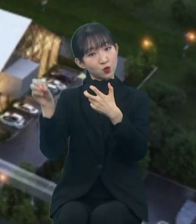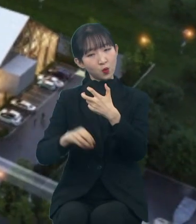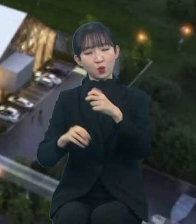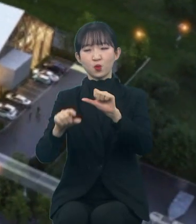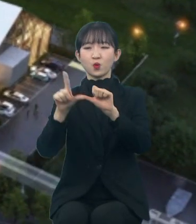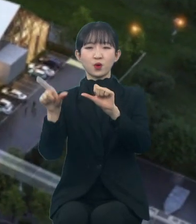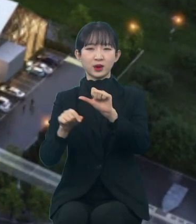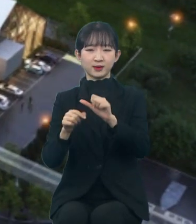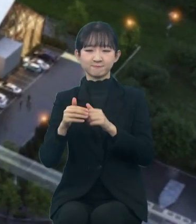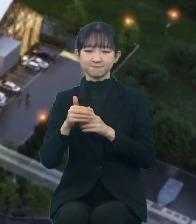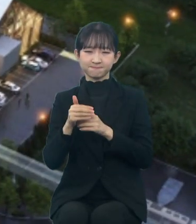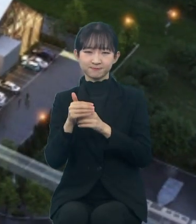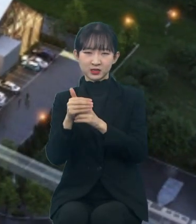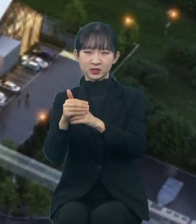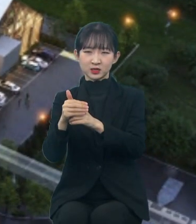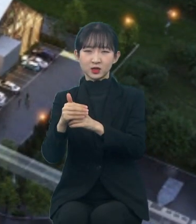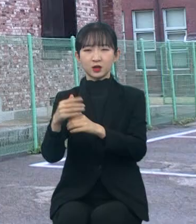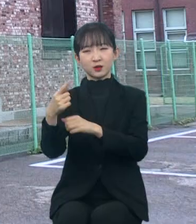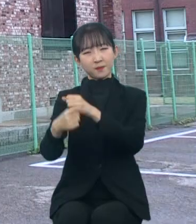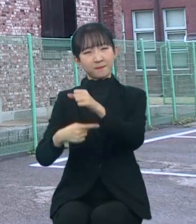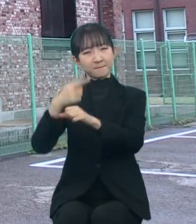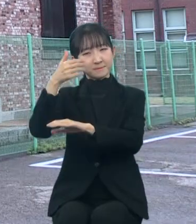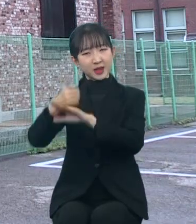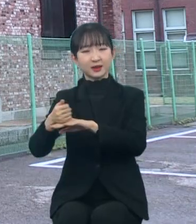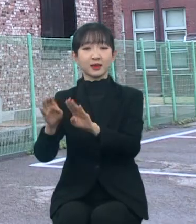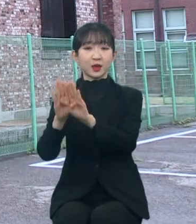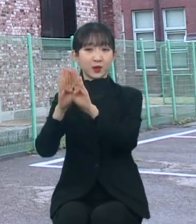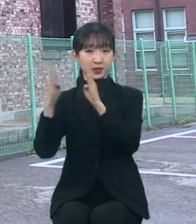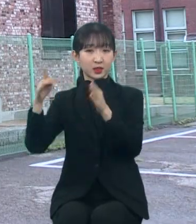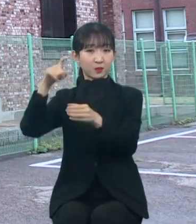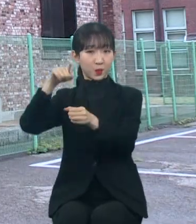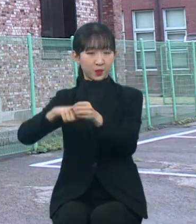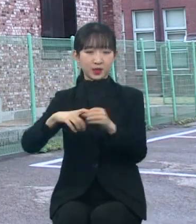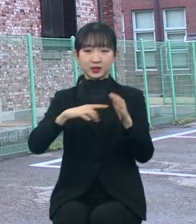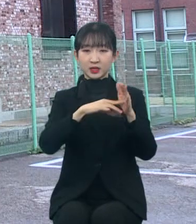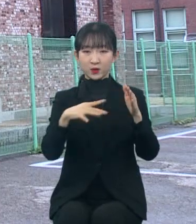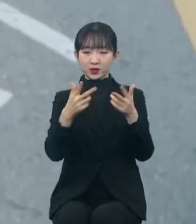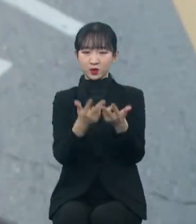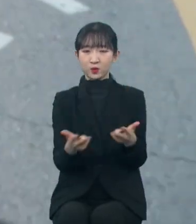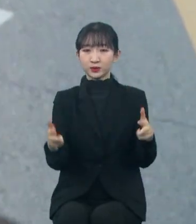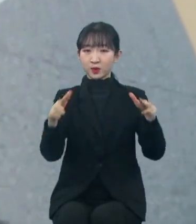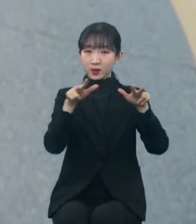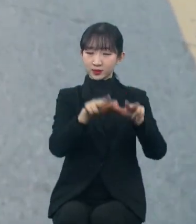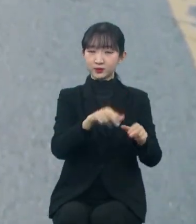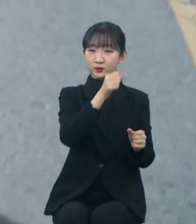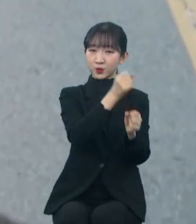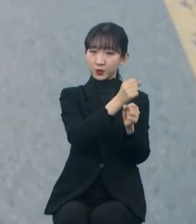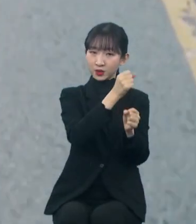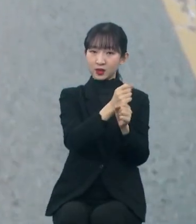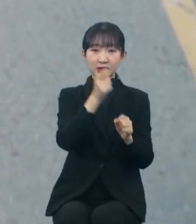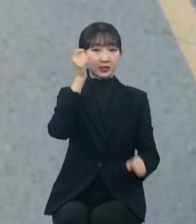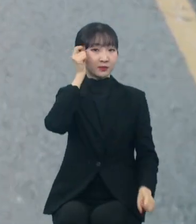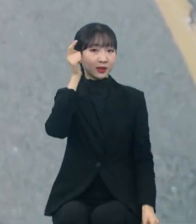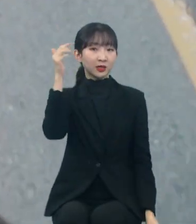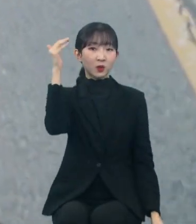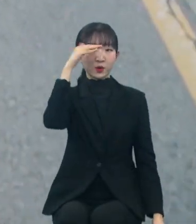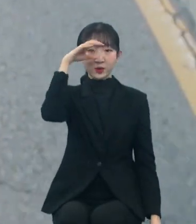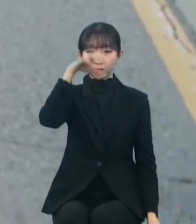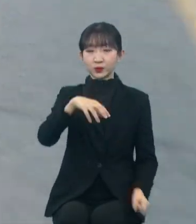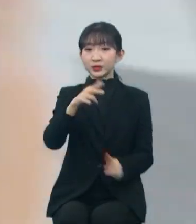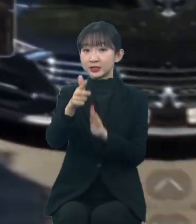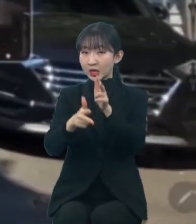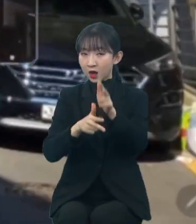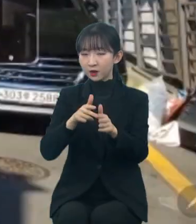착공해 연말에 개관한다는 계획입니다. 또 인천세관 역사공원 조성과 스마트 관광도시 시범 조성 사업은